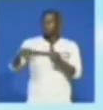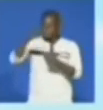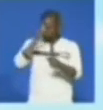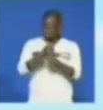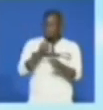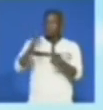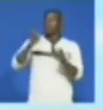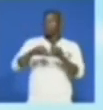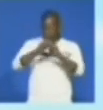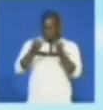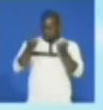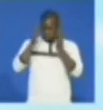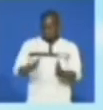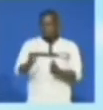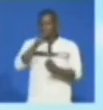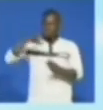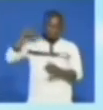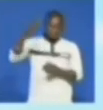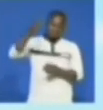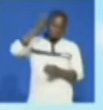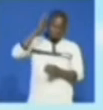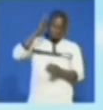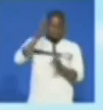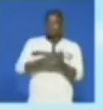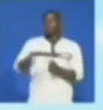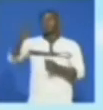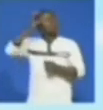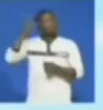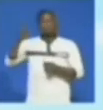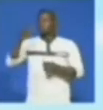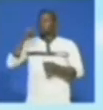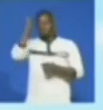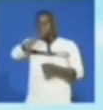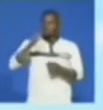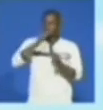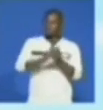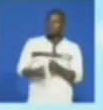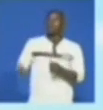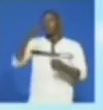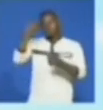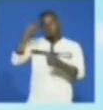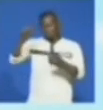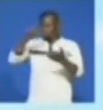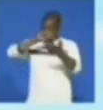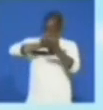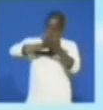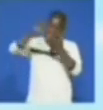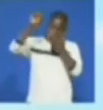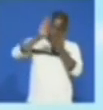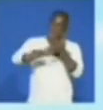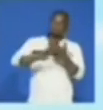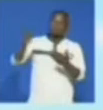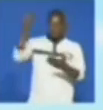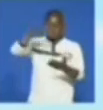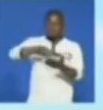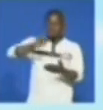Le prochain forum de coopération sino-africaine à Beijing en septembre 2018 qui va accueillir le Burkina Faso comme